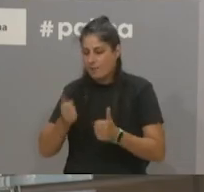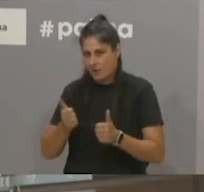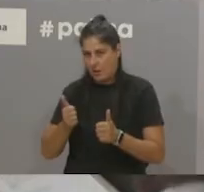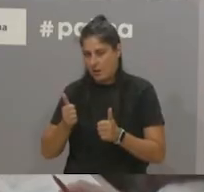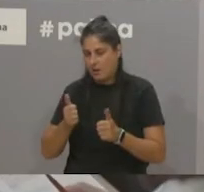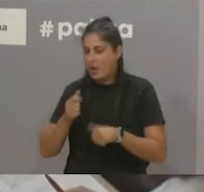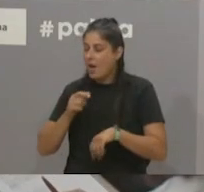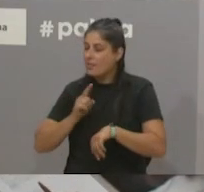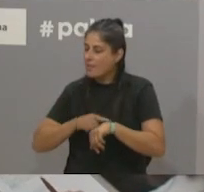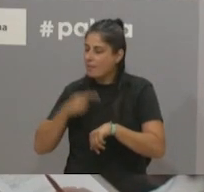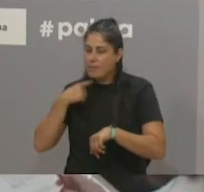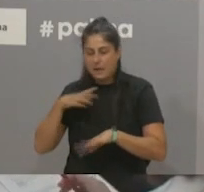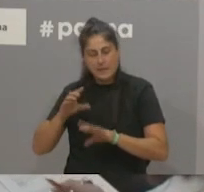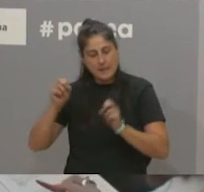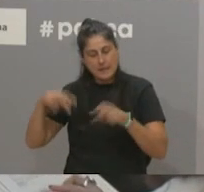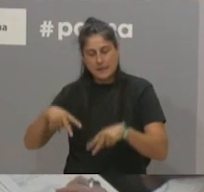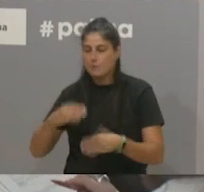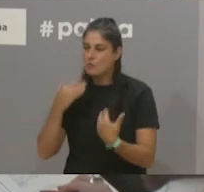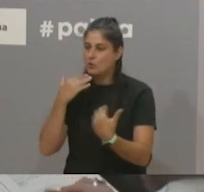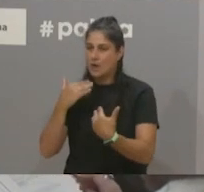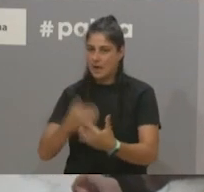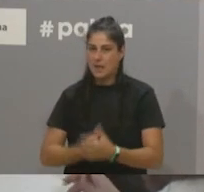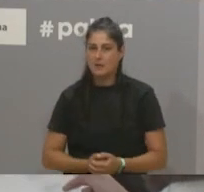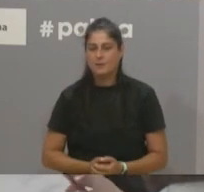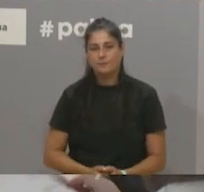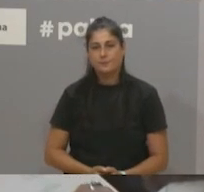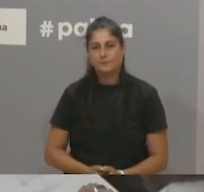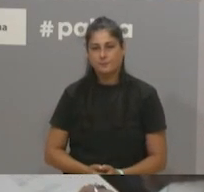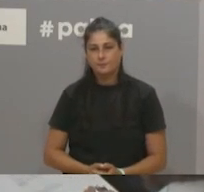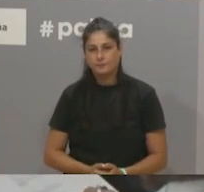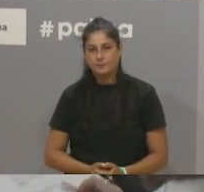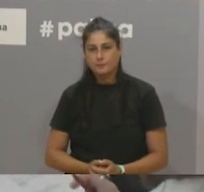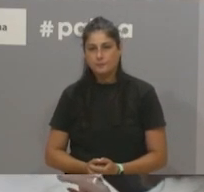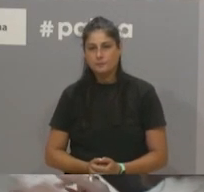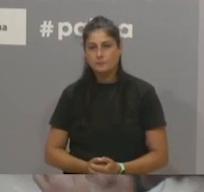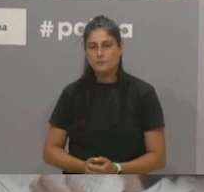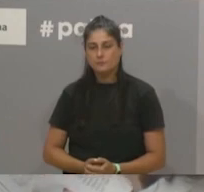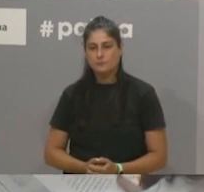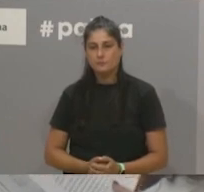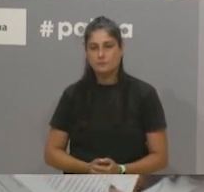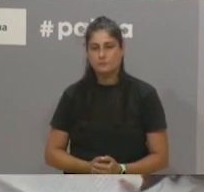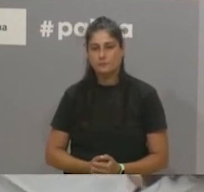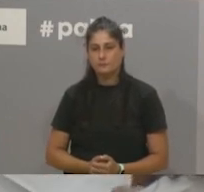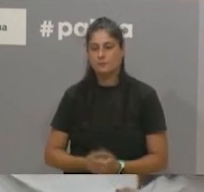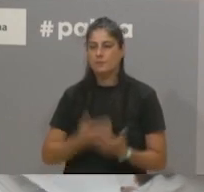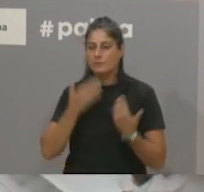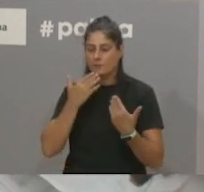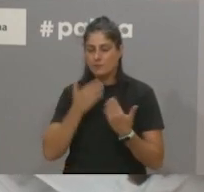gràcies. Moltes gràcies.